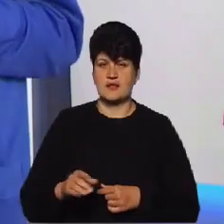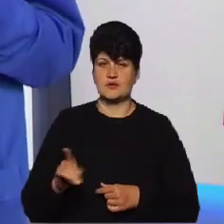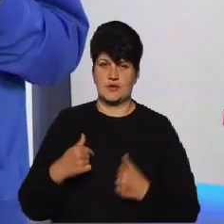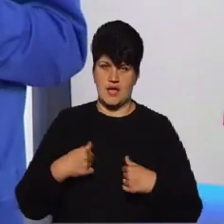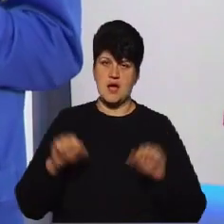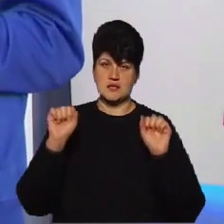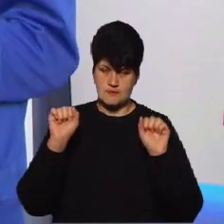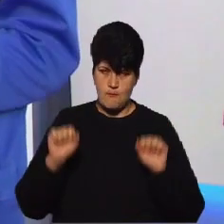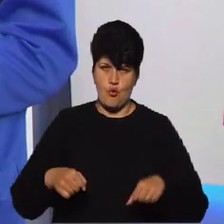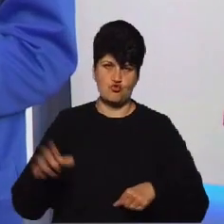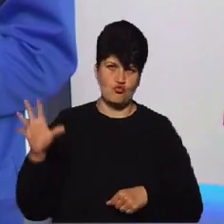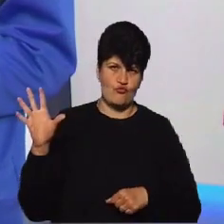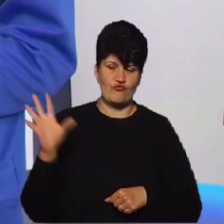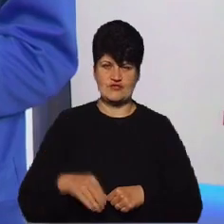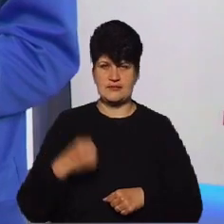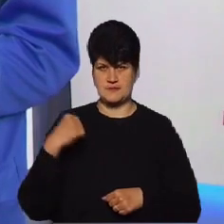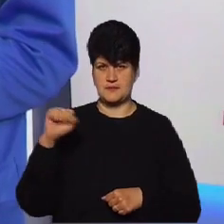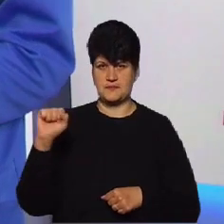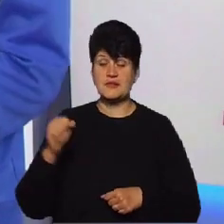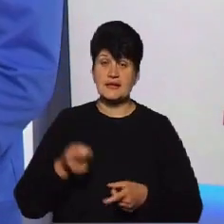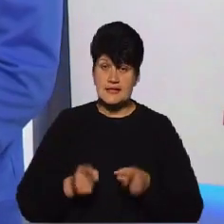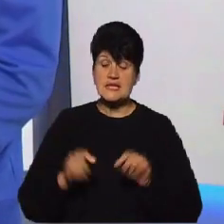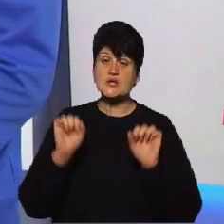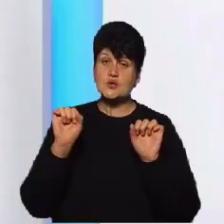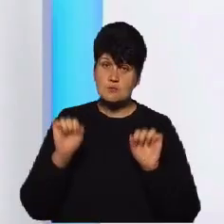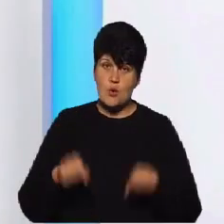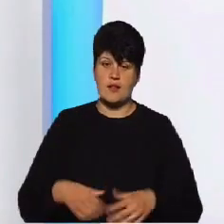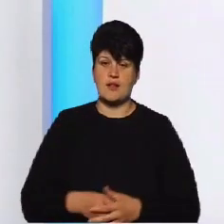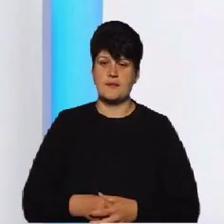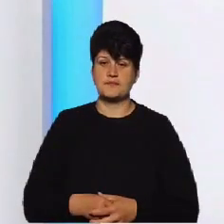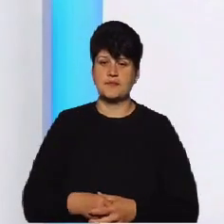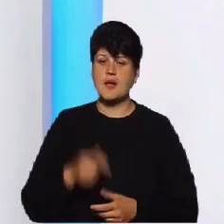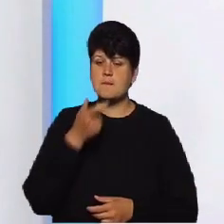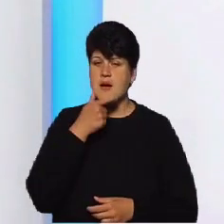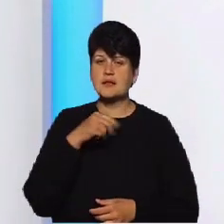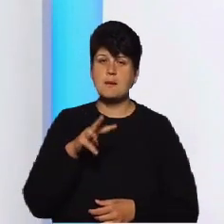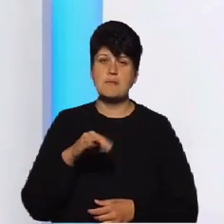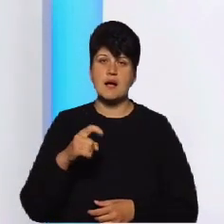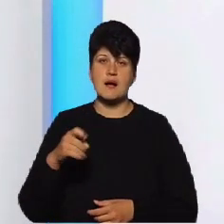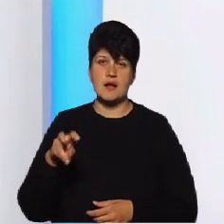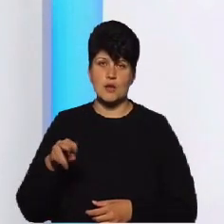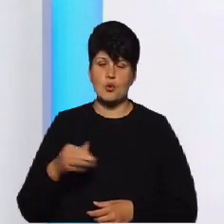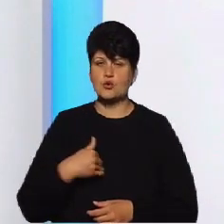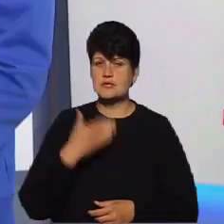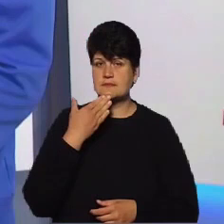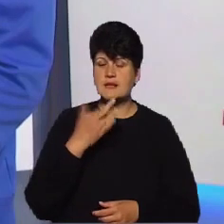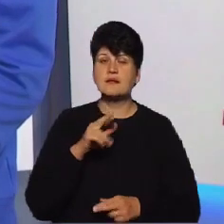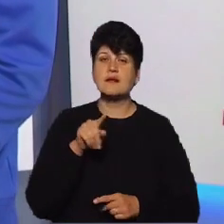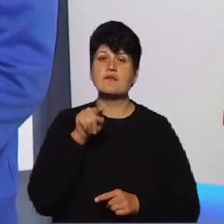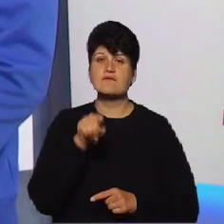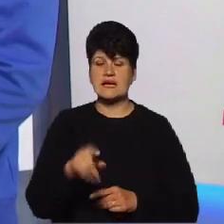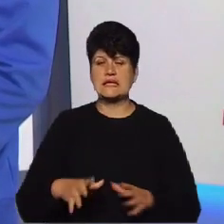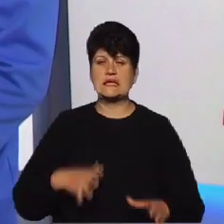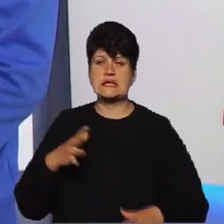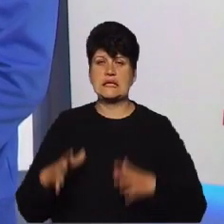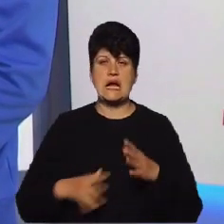все перемогти. І ти дійсно змогла. Пане Михайло, якраз хочу вас запитати, як ви тренували перед тим Руслану